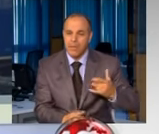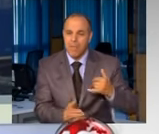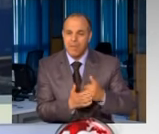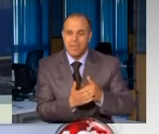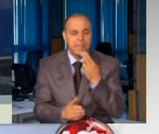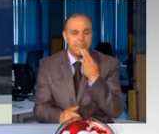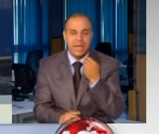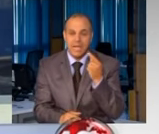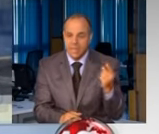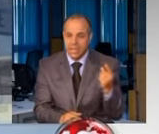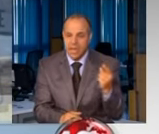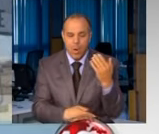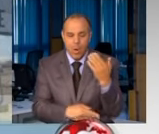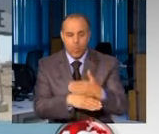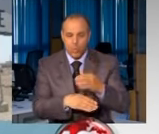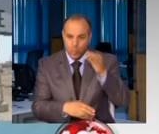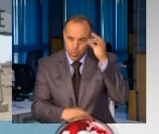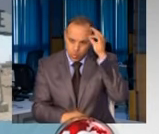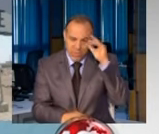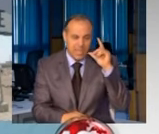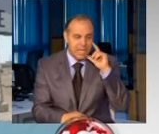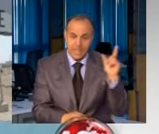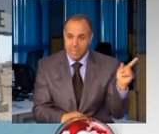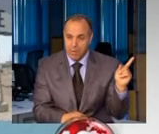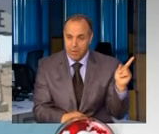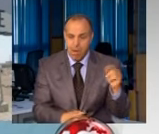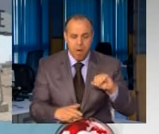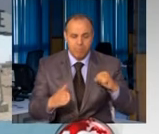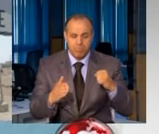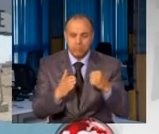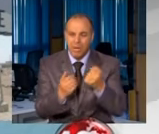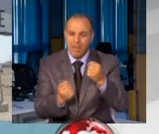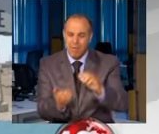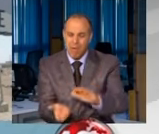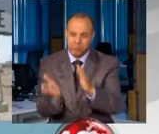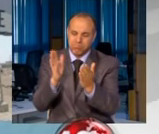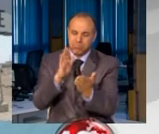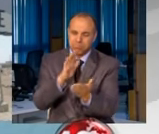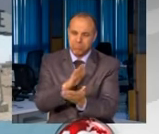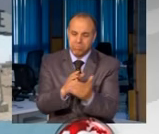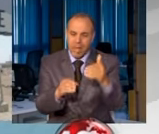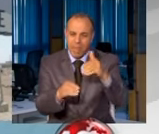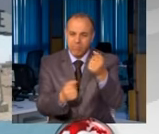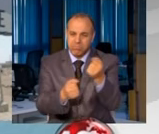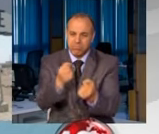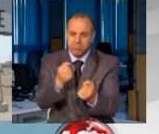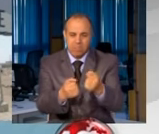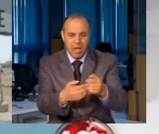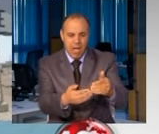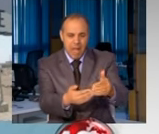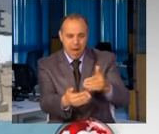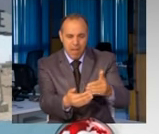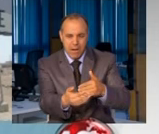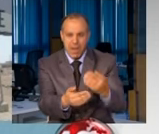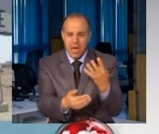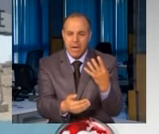مدينة بنغردان على الحدود التونسية الليبية في حادث انقلاب سيارة كانوا على متنها على بعد